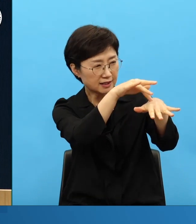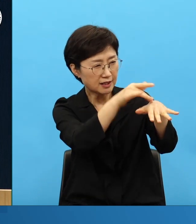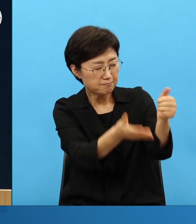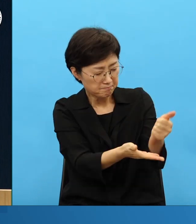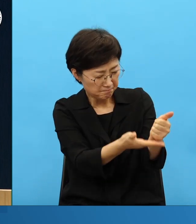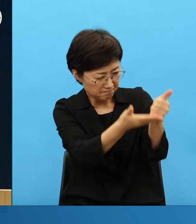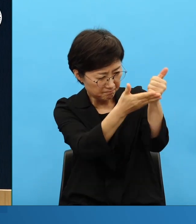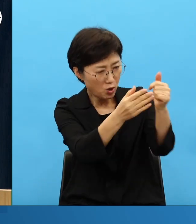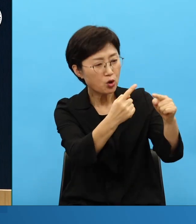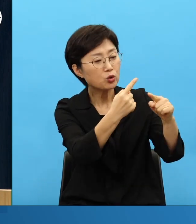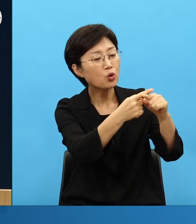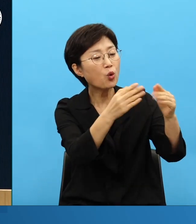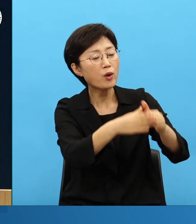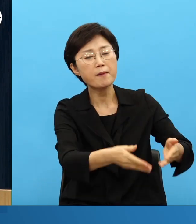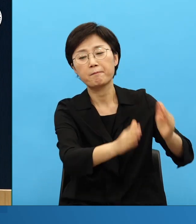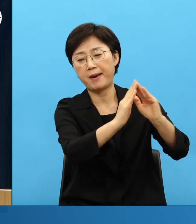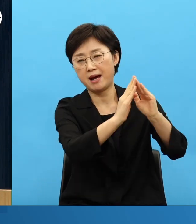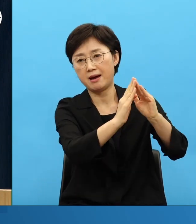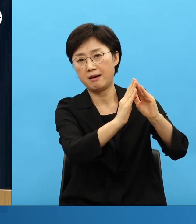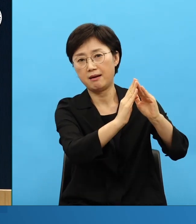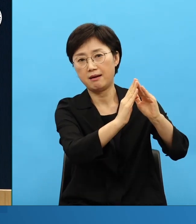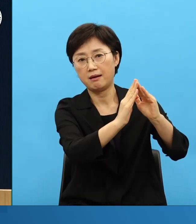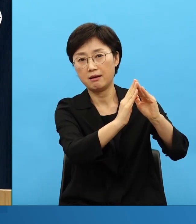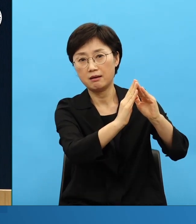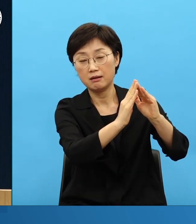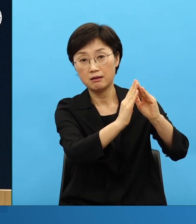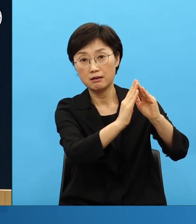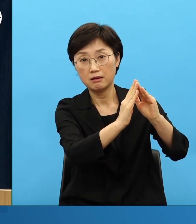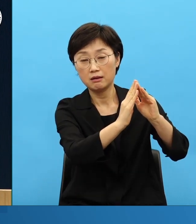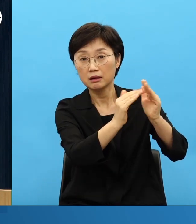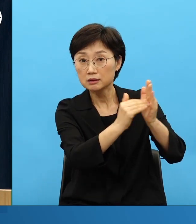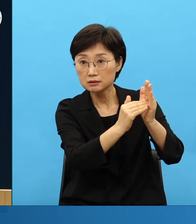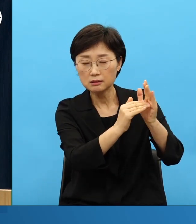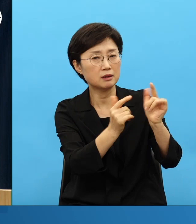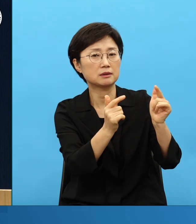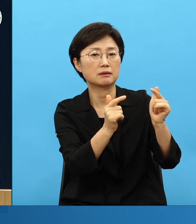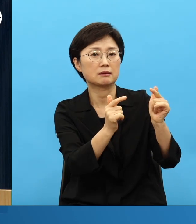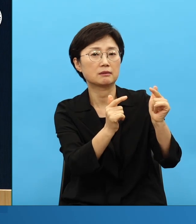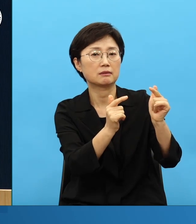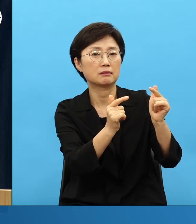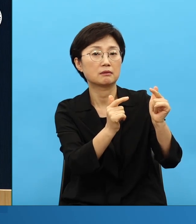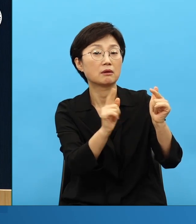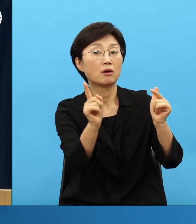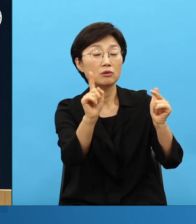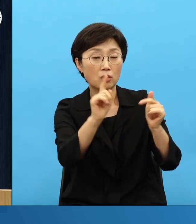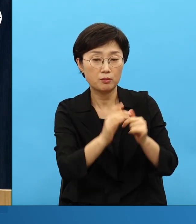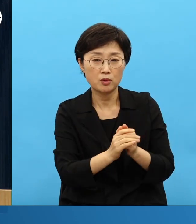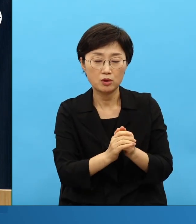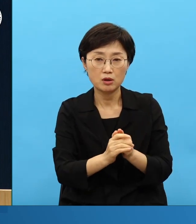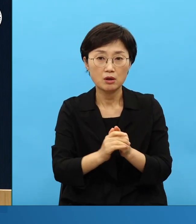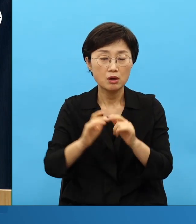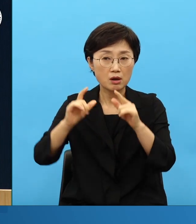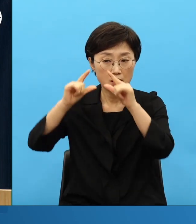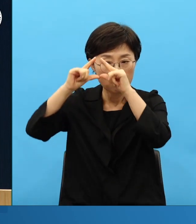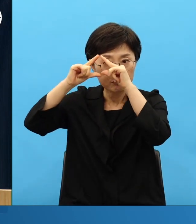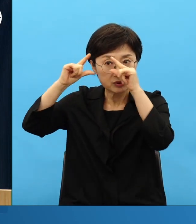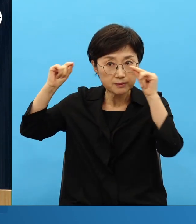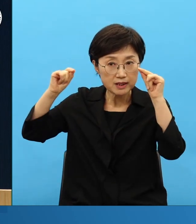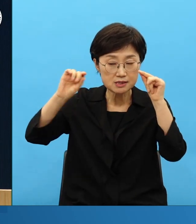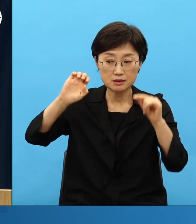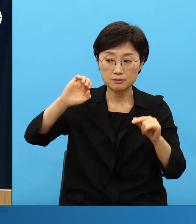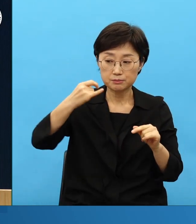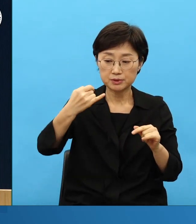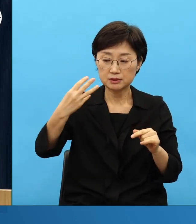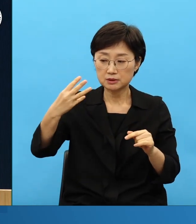Satan, and they even made a 미국에서. satanic church in America. 그 정도가 아닙니다. And it goes beyond that. 프리메이션 보세요. What about the Freemasons?